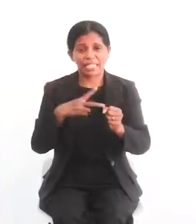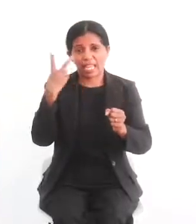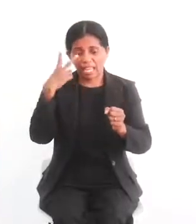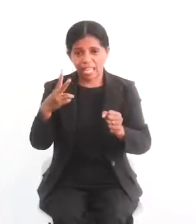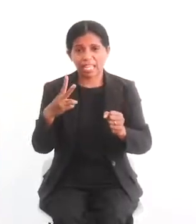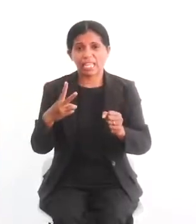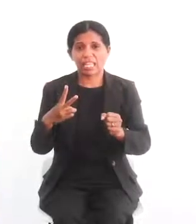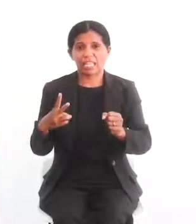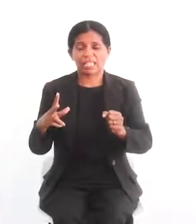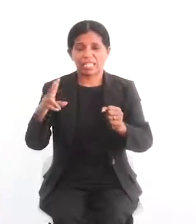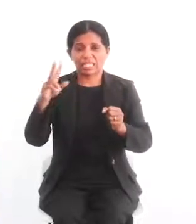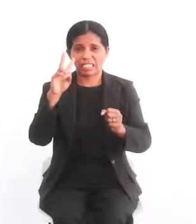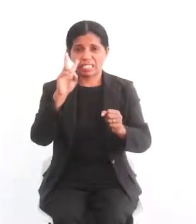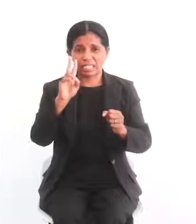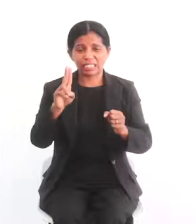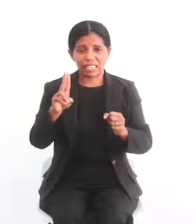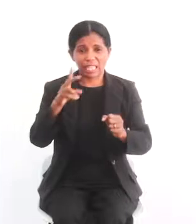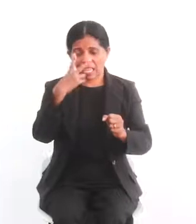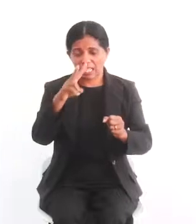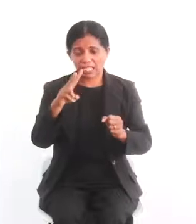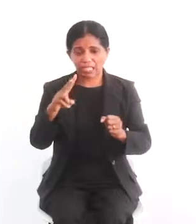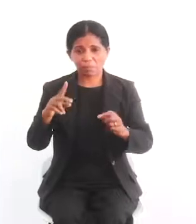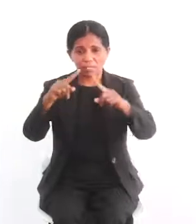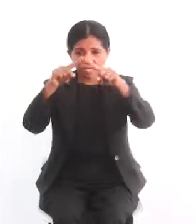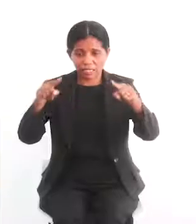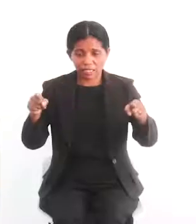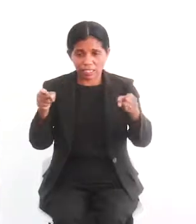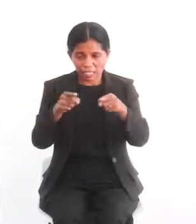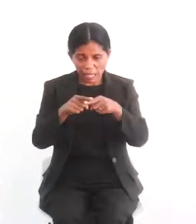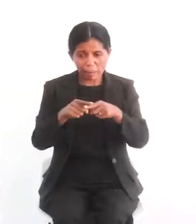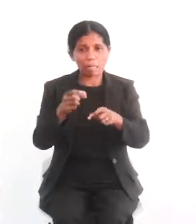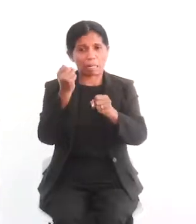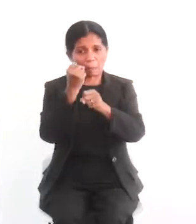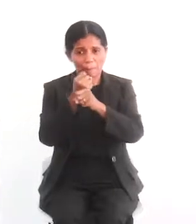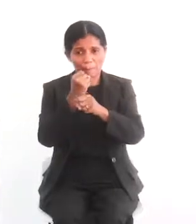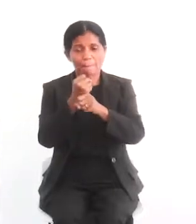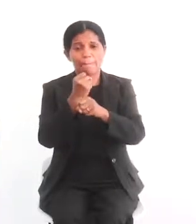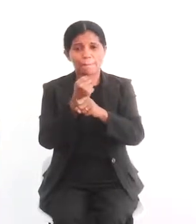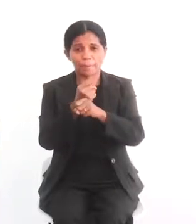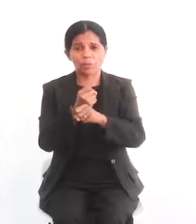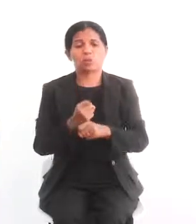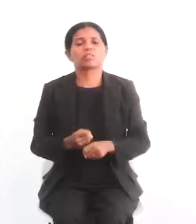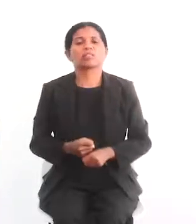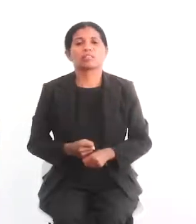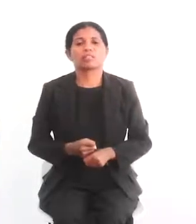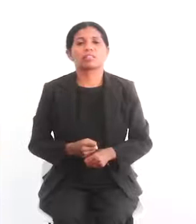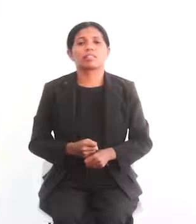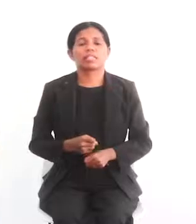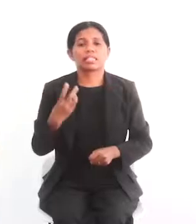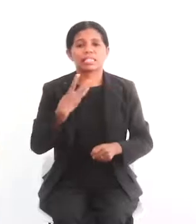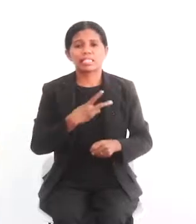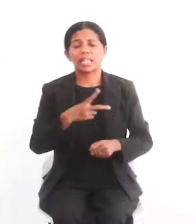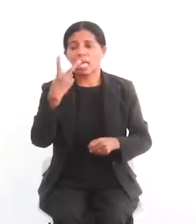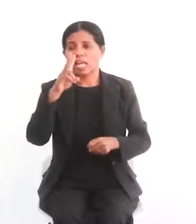ita ni forma geometria triangulu dan emak metin liu. Ya. Tambah ne mak hanesan hau explica ohin katak wai hire ita